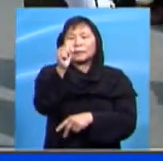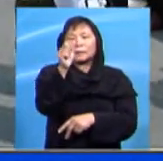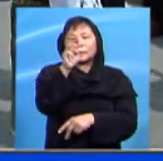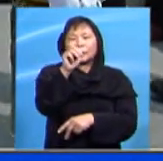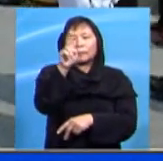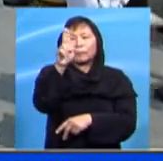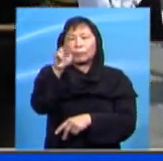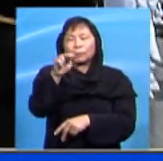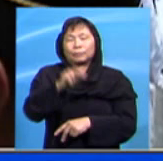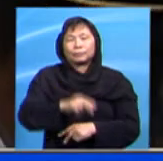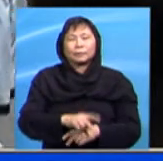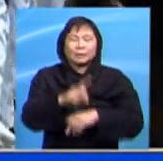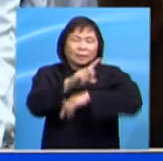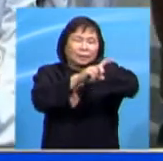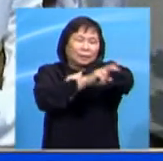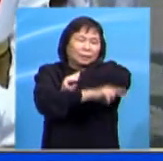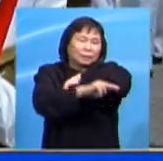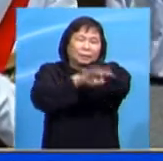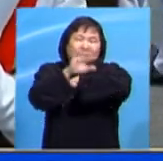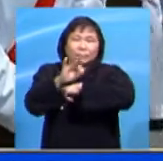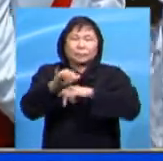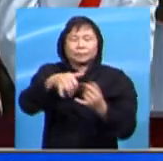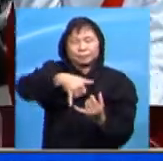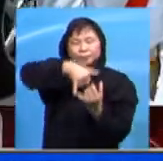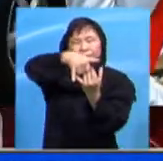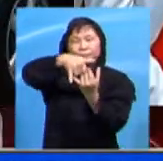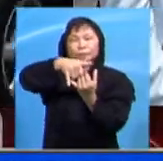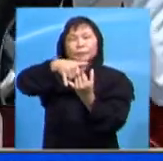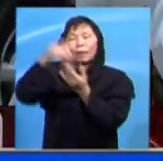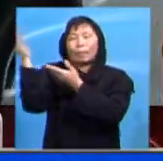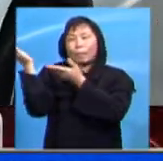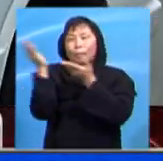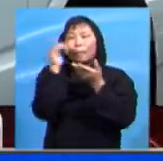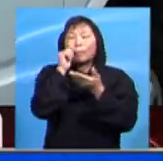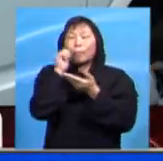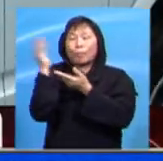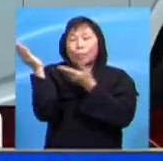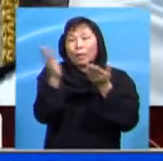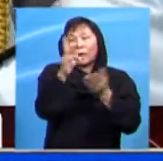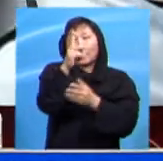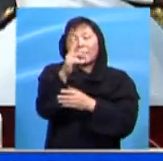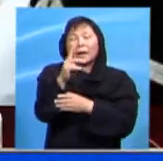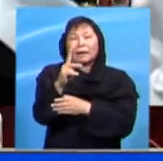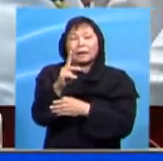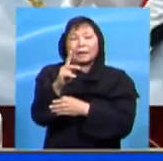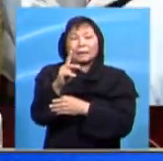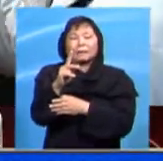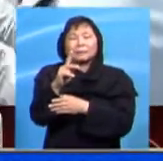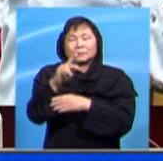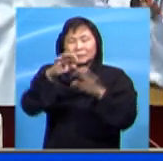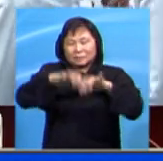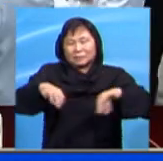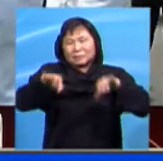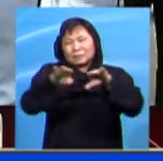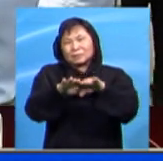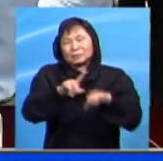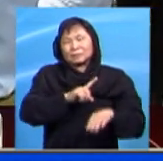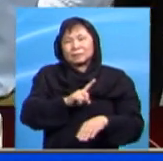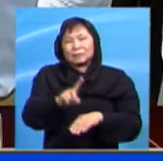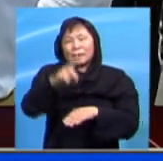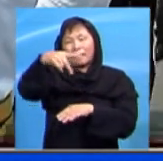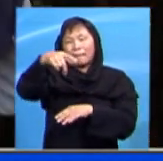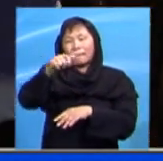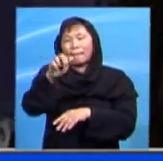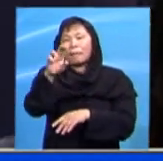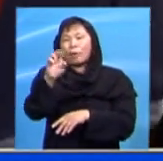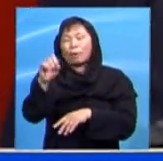Tambun di negeri semilan jenazah pramugari kanan allahirham mastura Mustafa dikebumikan di tanah perkuburan Islam paroi